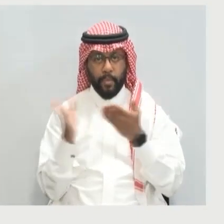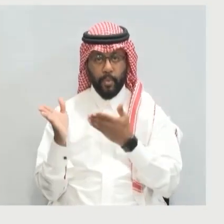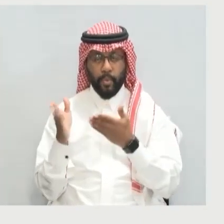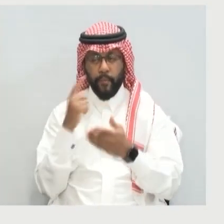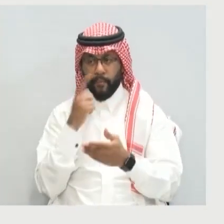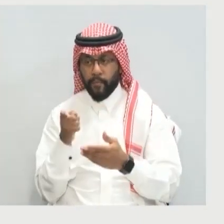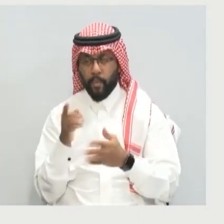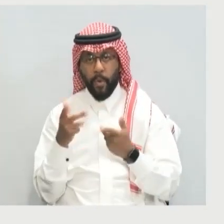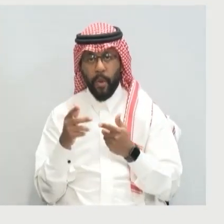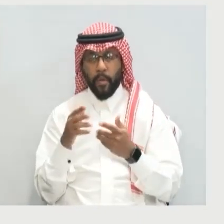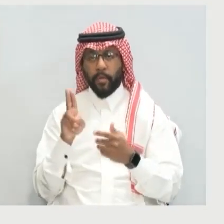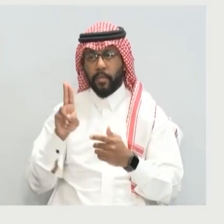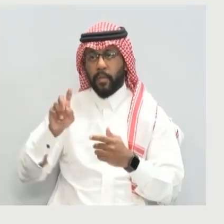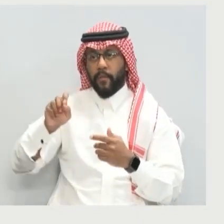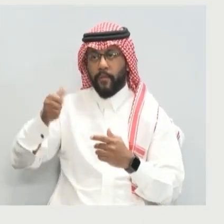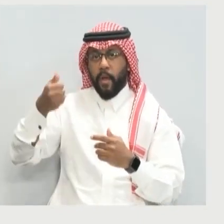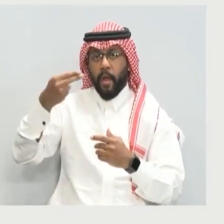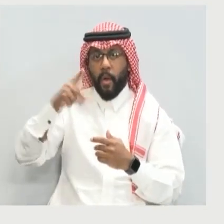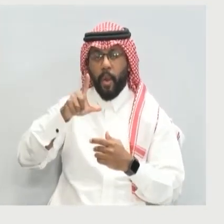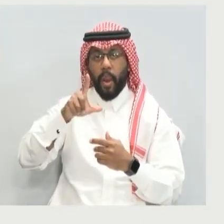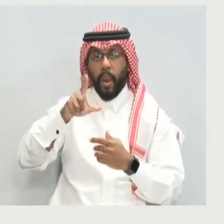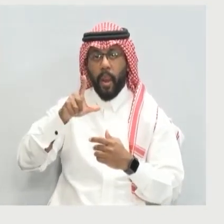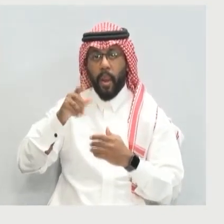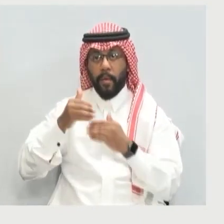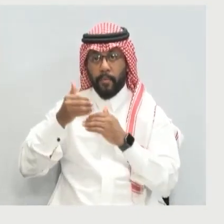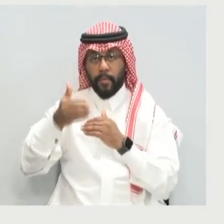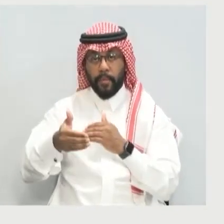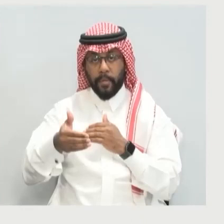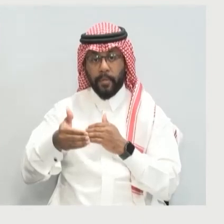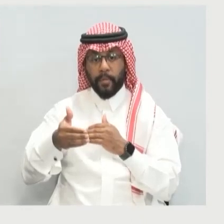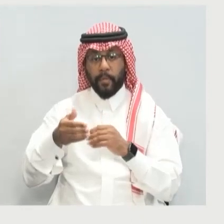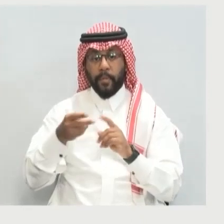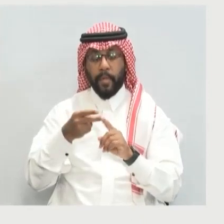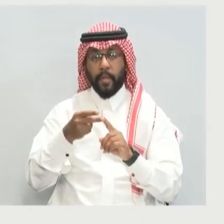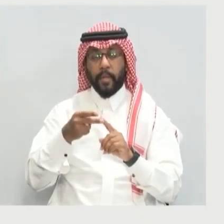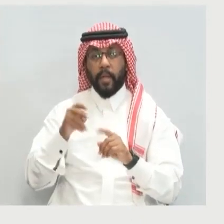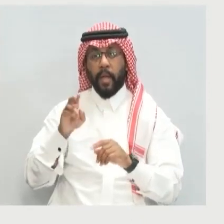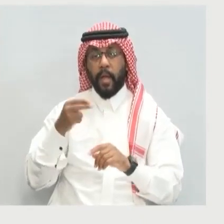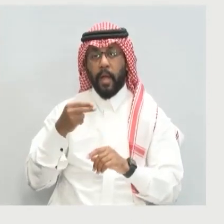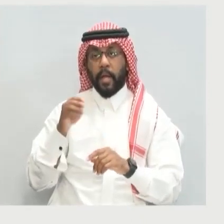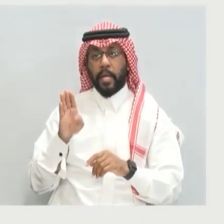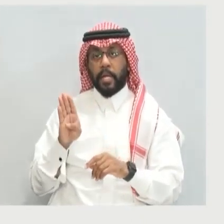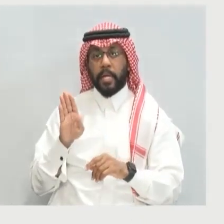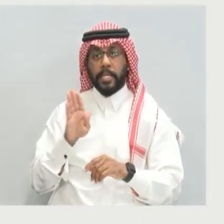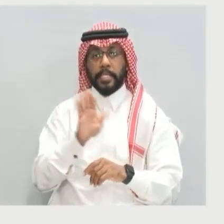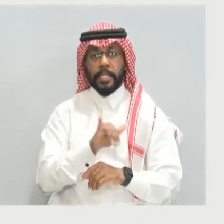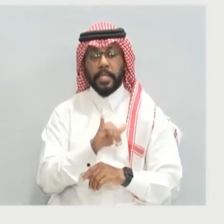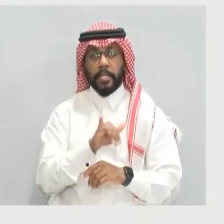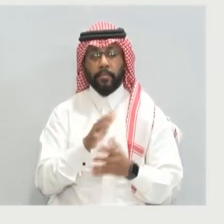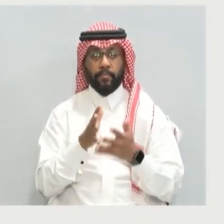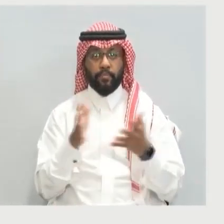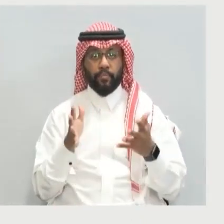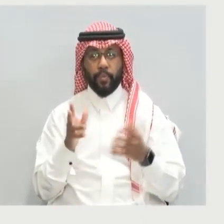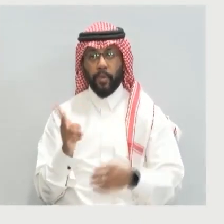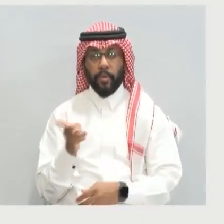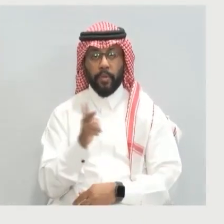الان هذا هو التفاعل الامامي الذي درسناه في البدايه هنا التفاعل العكسي فيقول قارن بين طاقتي